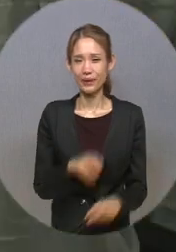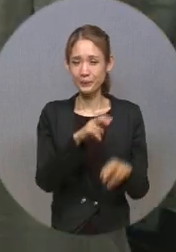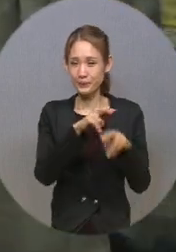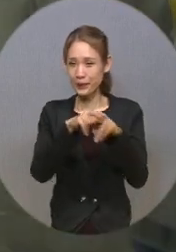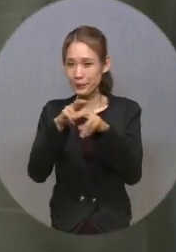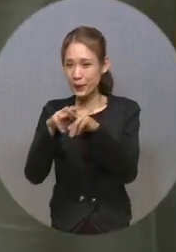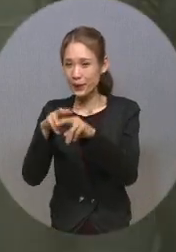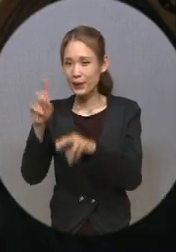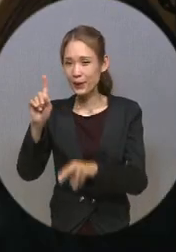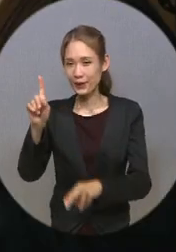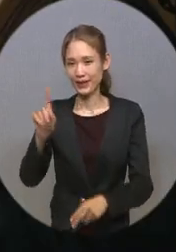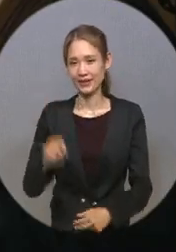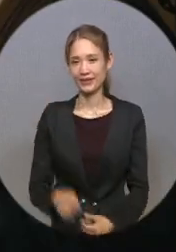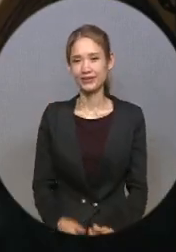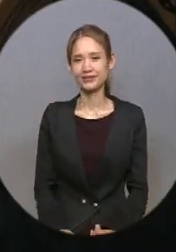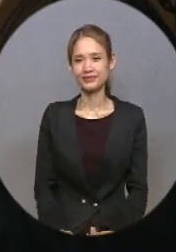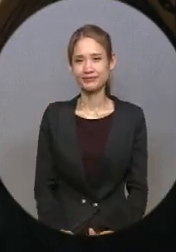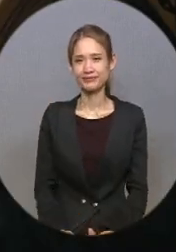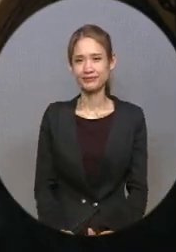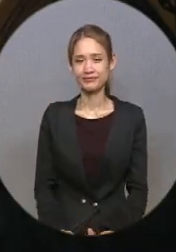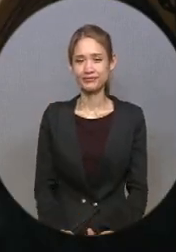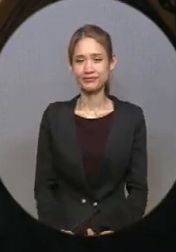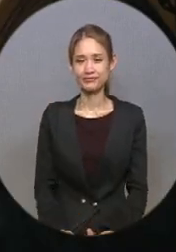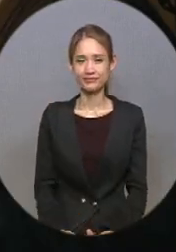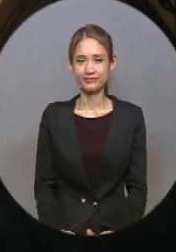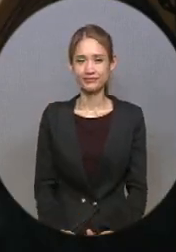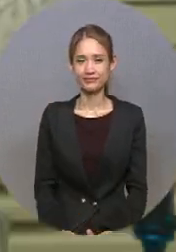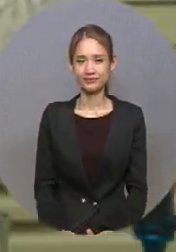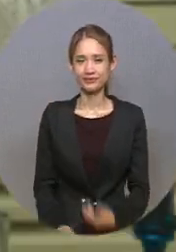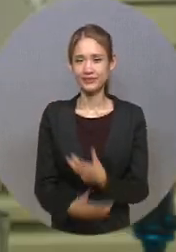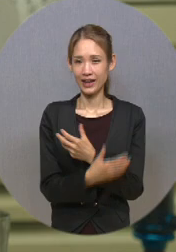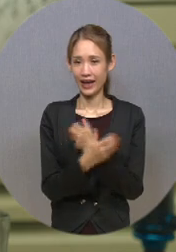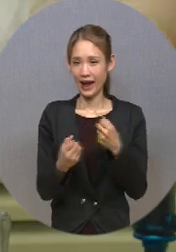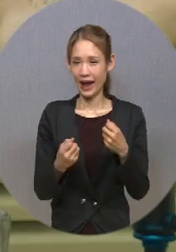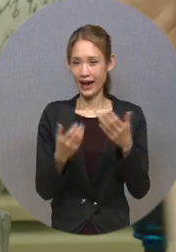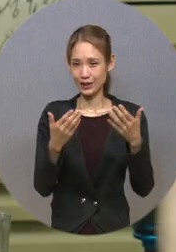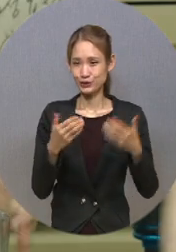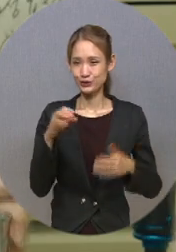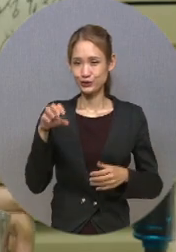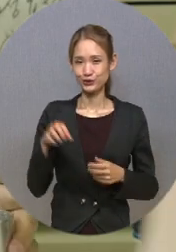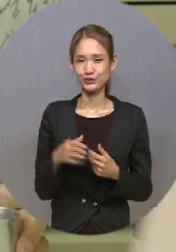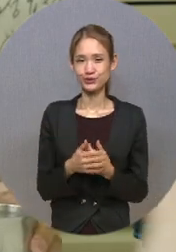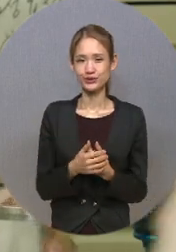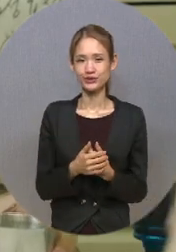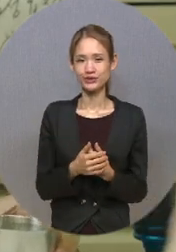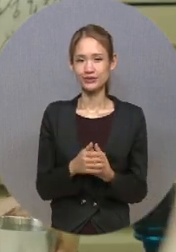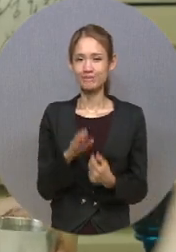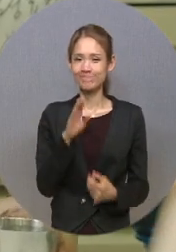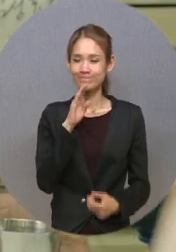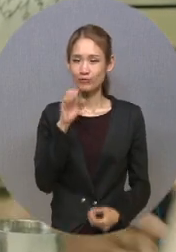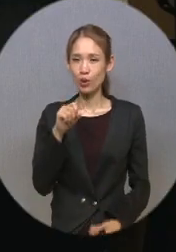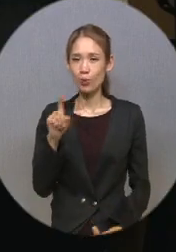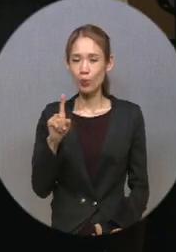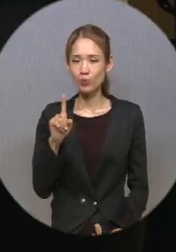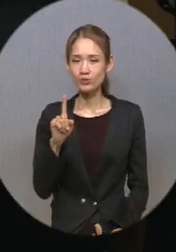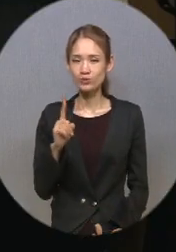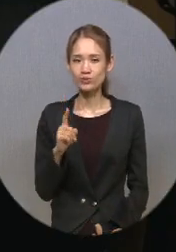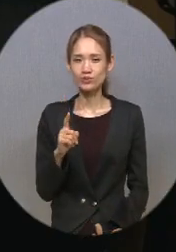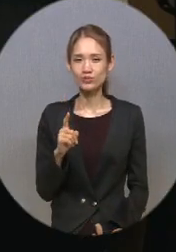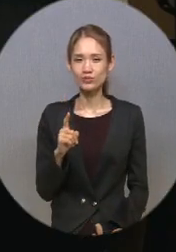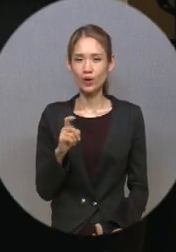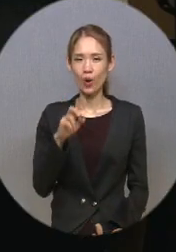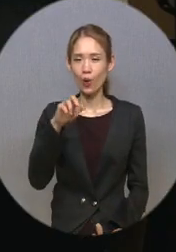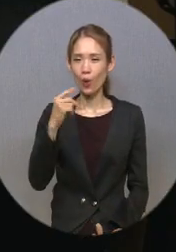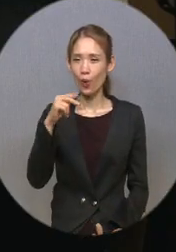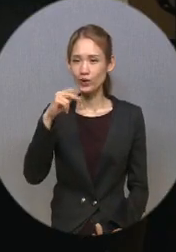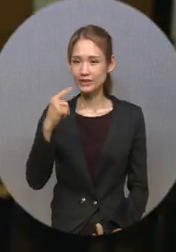거지? 여기가 이제 예약을 해주신 곳이죠? 예, 맞습니다. 약간 그런 느낌이에요. 그 코스